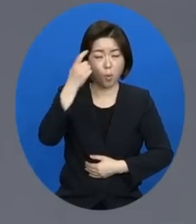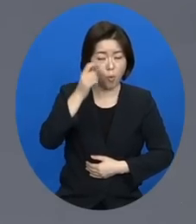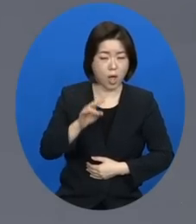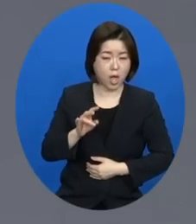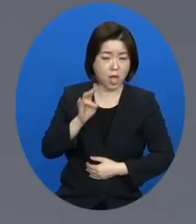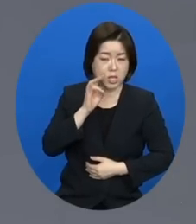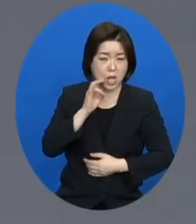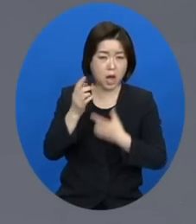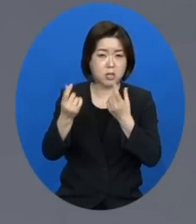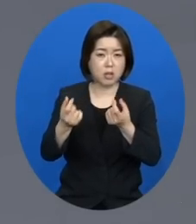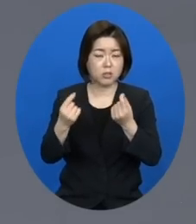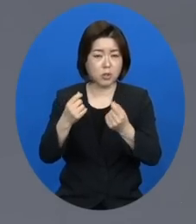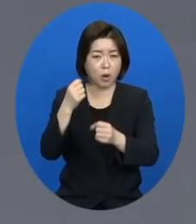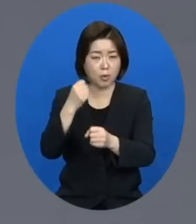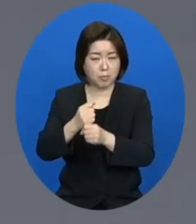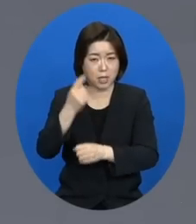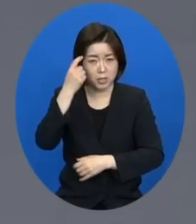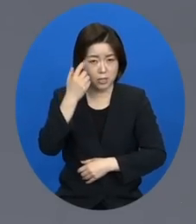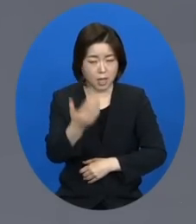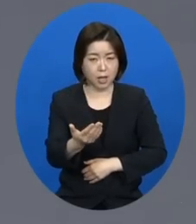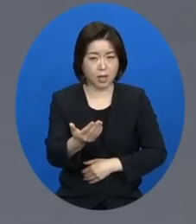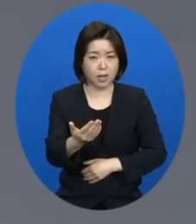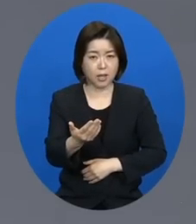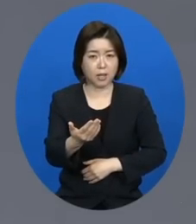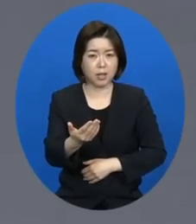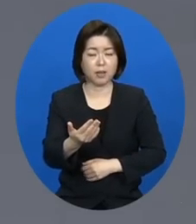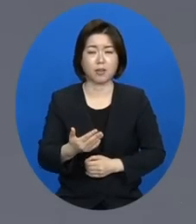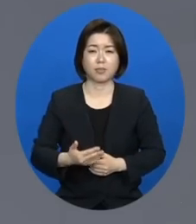몸으로 만들려고 하느냐.